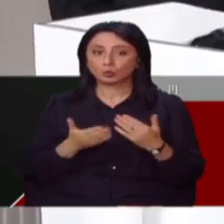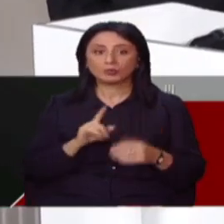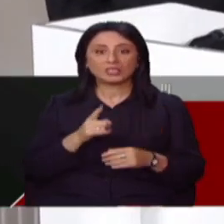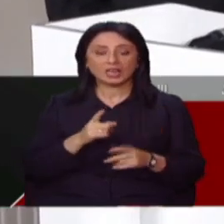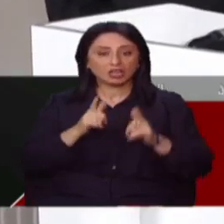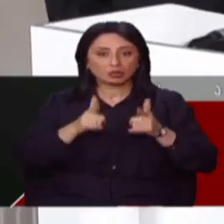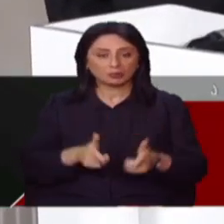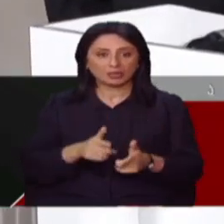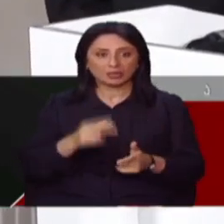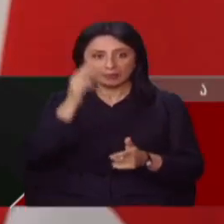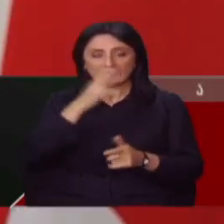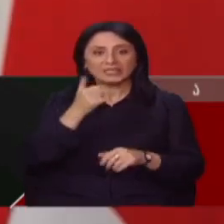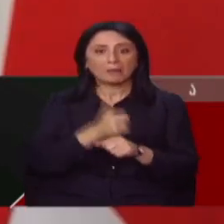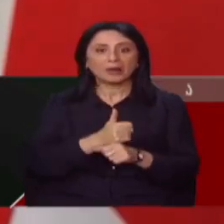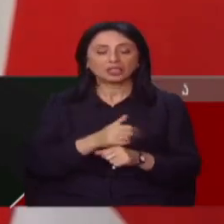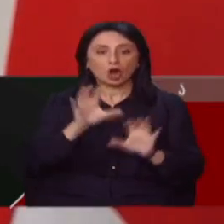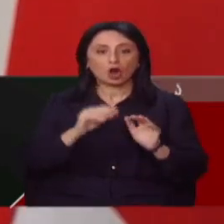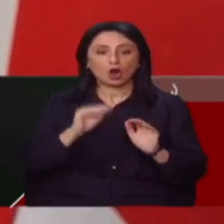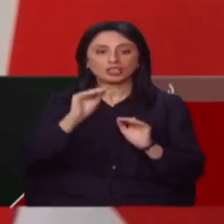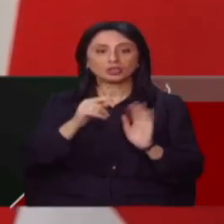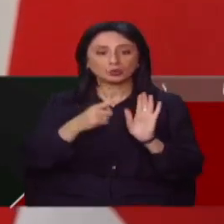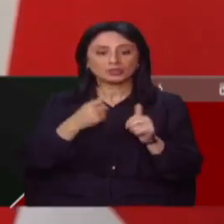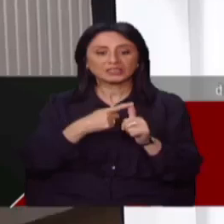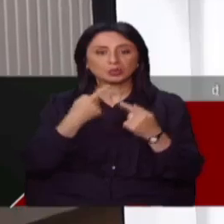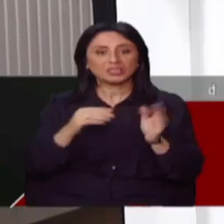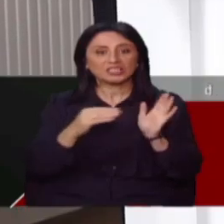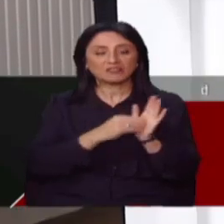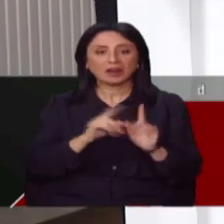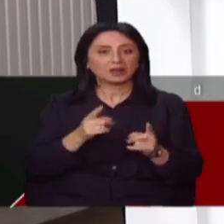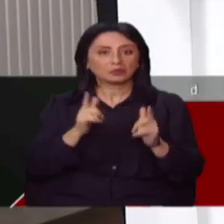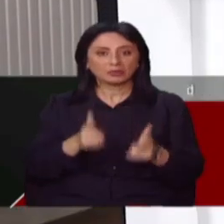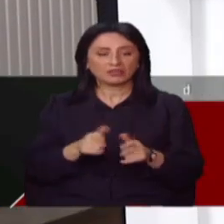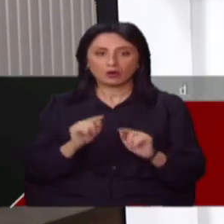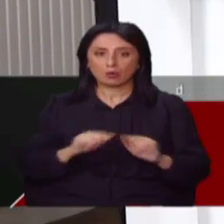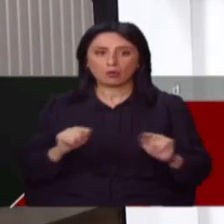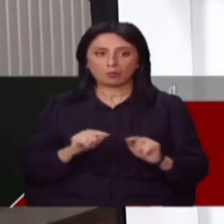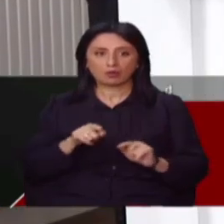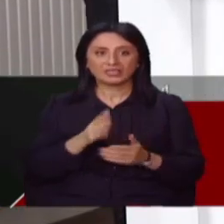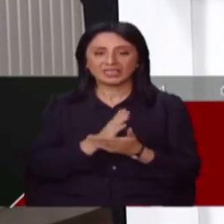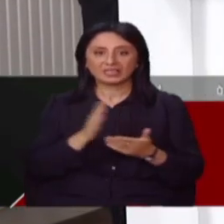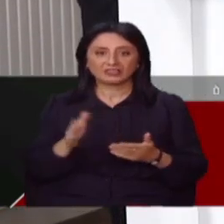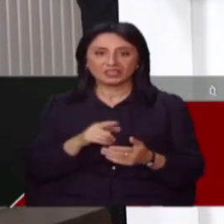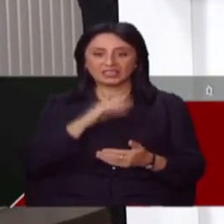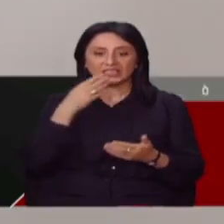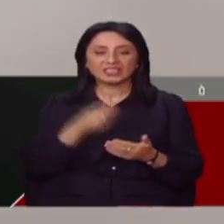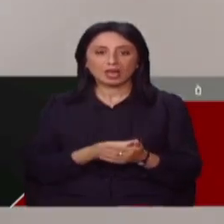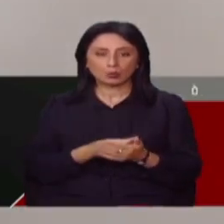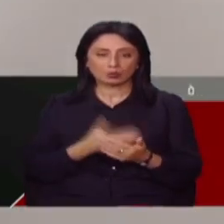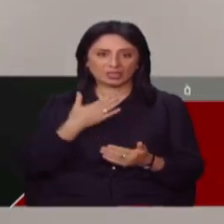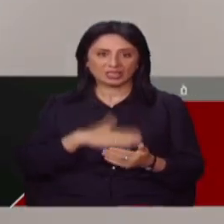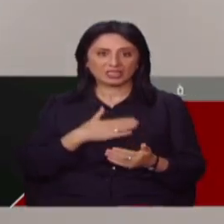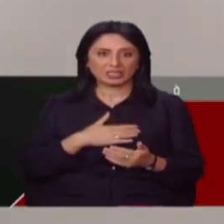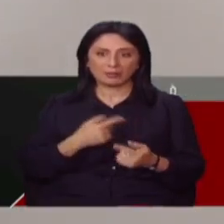რატომ დათანხმდა საპატრიარქო კონსტიტუციაში სტატუსის სხვაგვარად განმტკიცებას, ოპოზიციის ნაწილს საკუთარი,